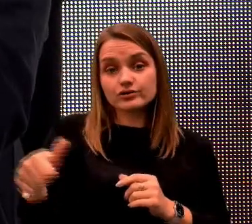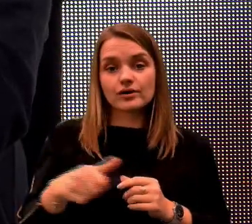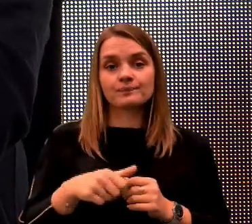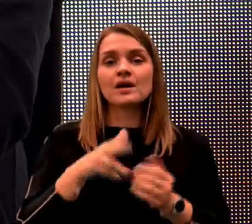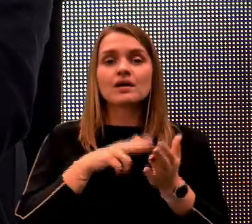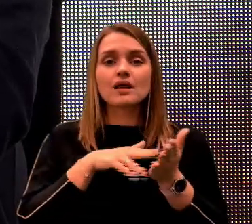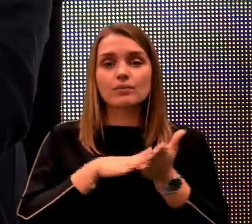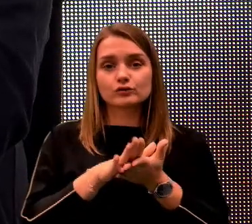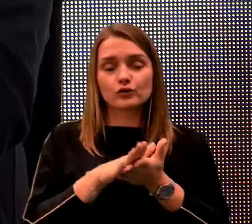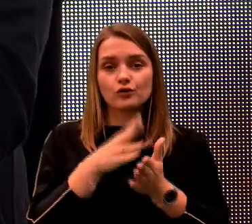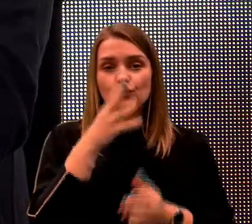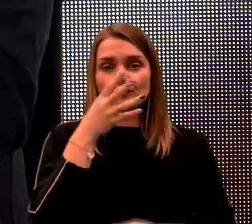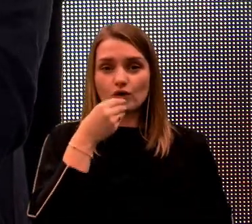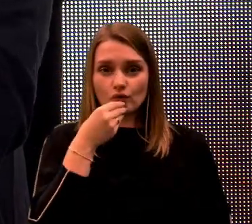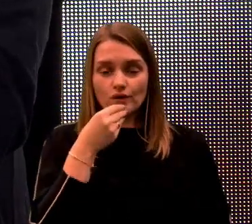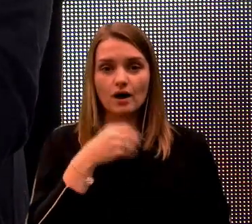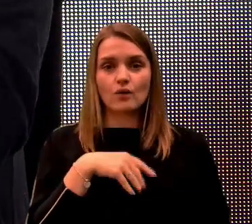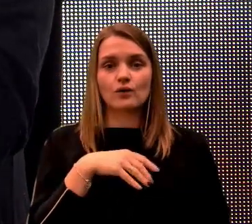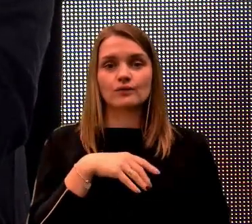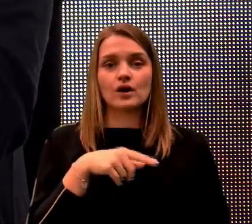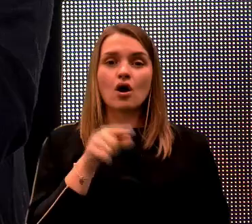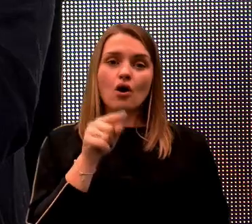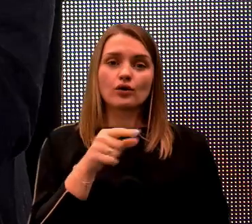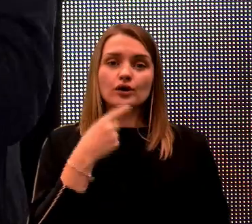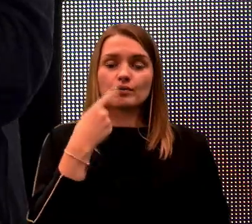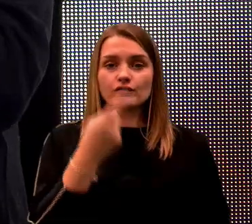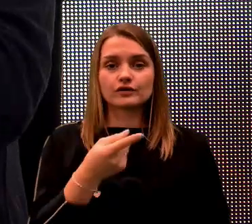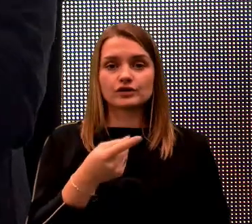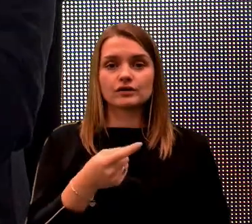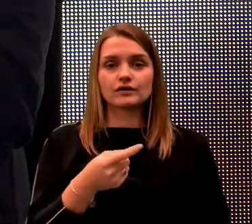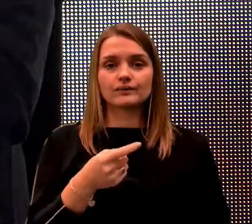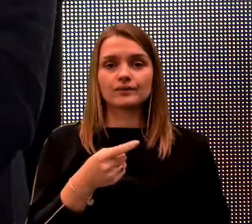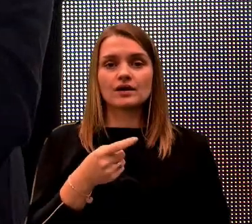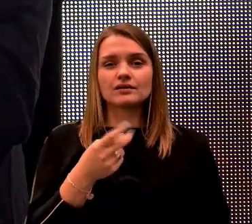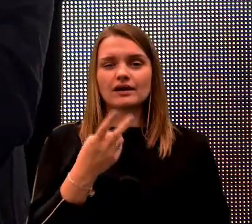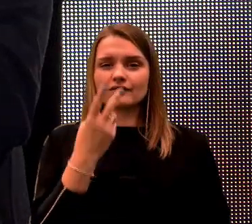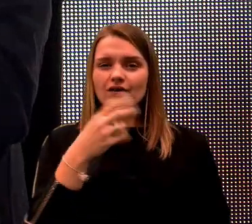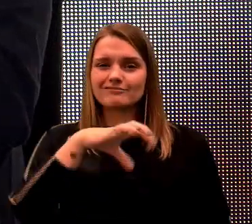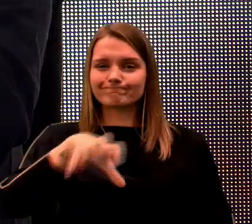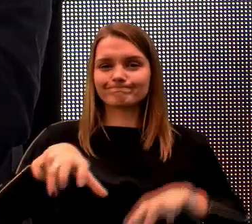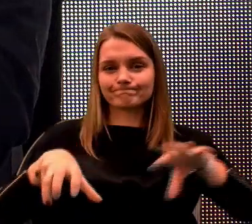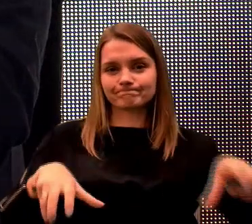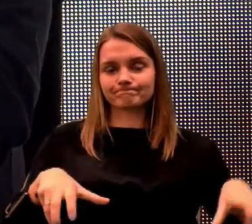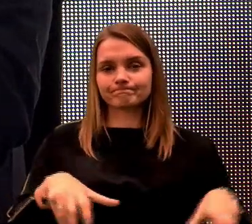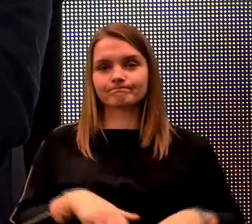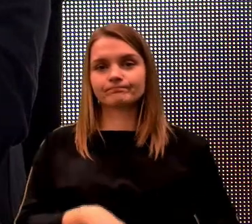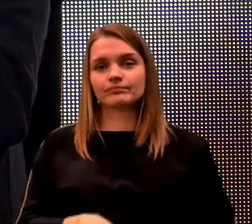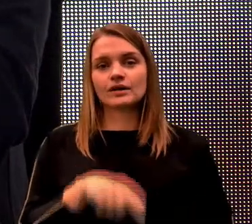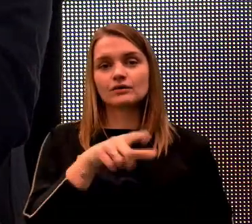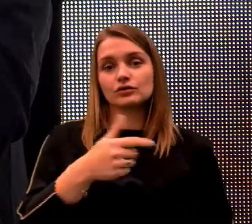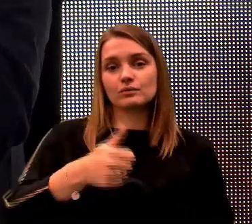początku wyglądało to tak, że ci szefowie dzielili się mniej więcej na dwie skrajne grupy. Pierwsza grupa to byli